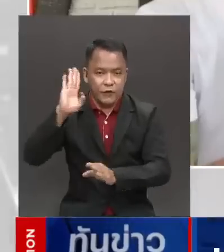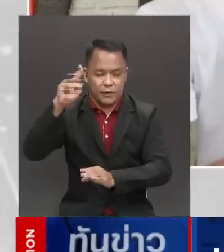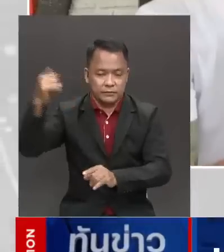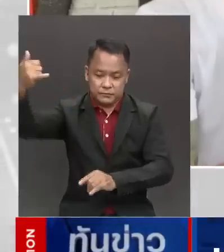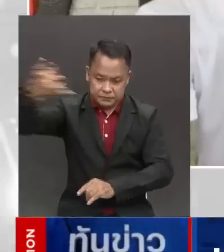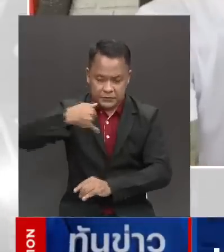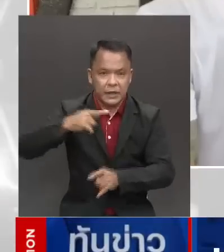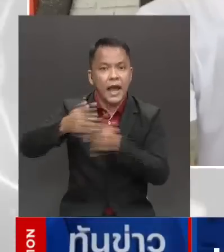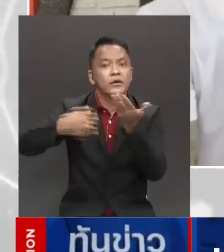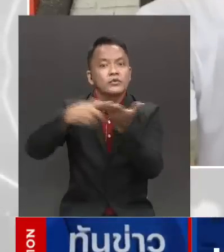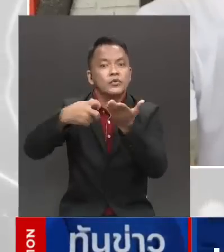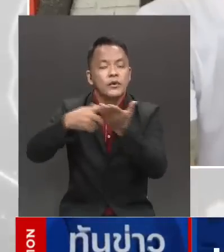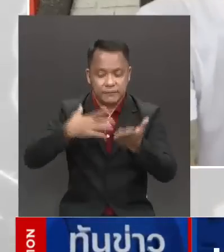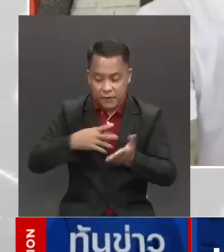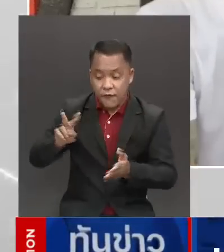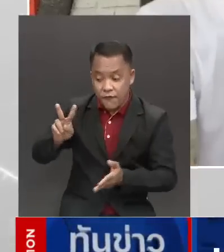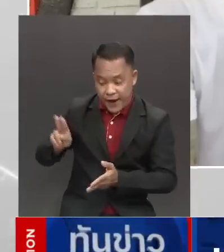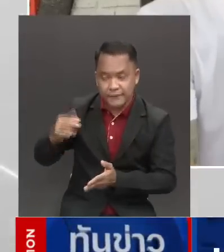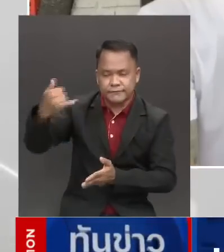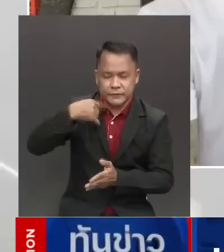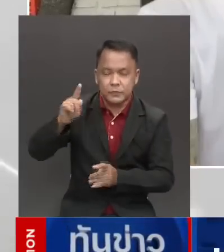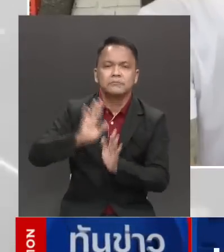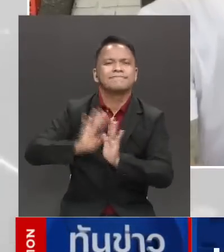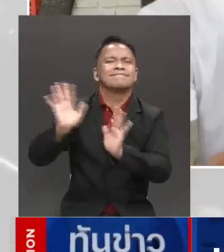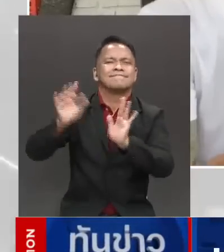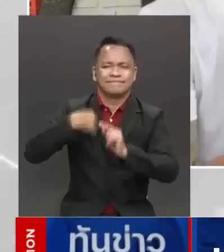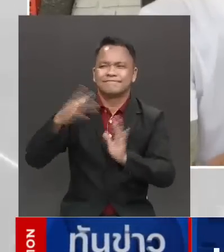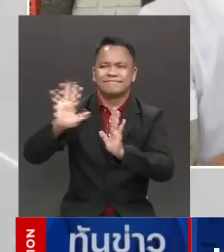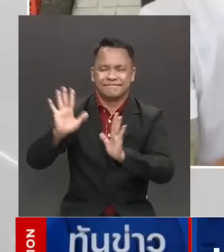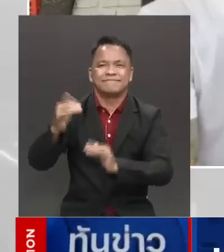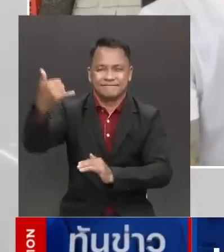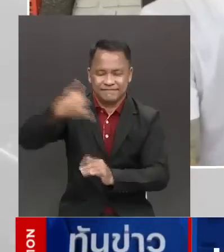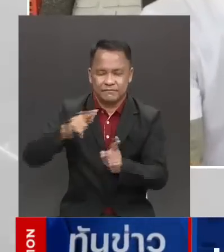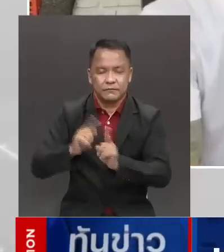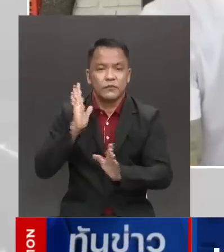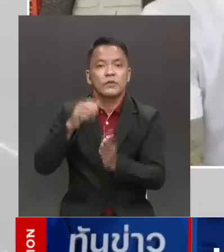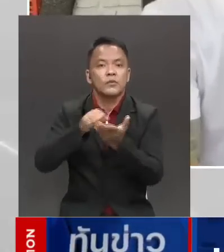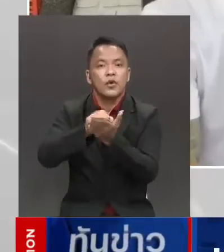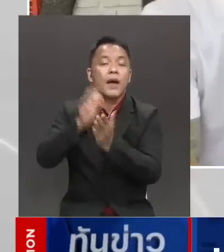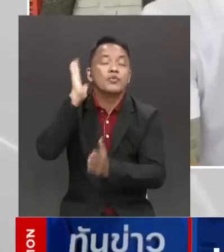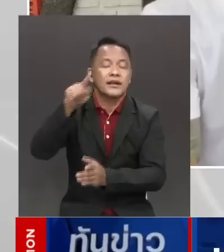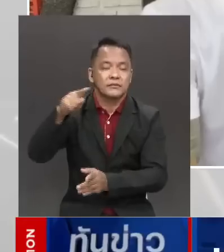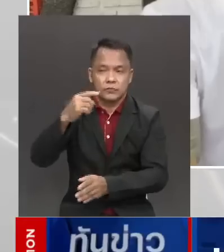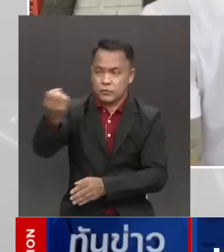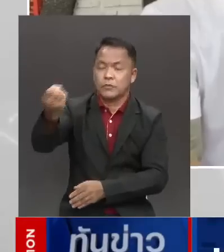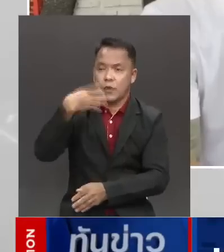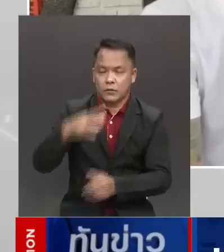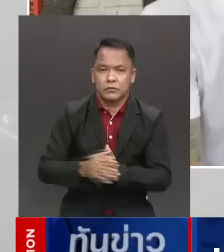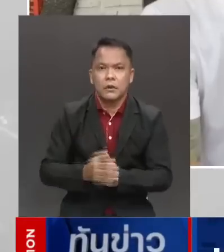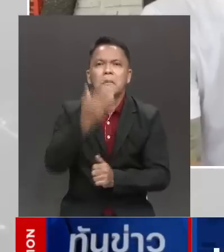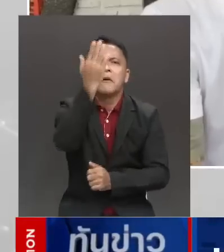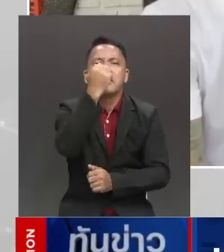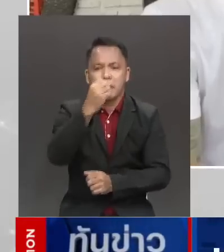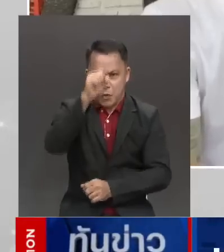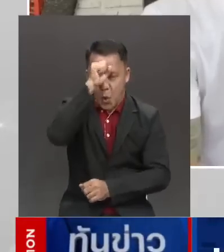ข้ามาพยายามขายตั๋วให้กับเขาแล้วก็แฟนแต่คุณโจ้ปฏิเสธไปปรากฏว่าพนักงานชายเสื้อดำพูดออกมาบอกว่าทำ